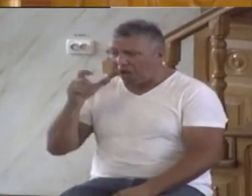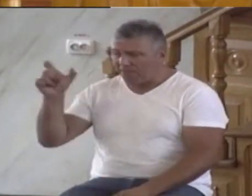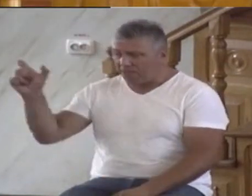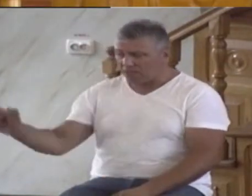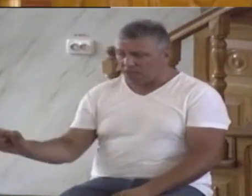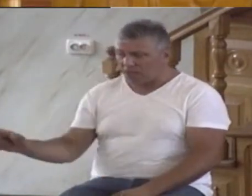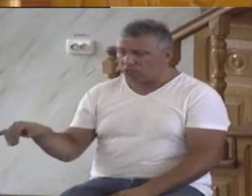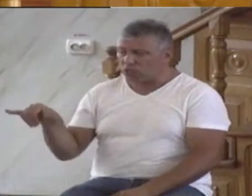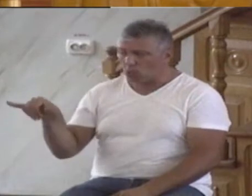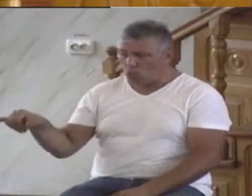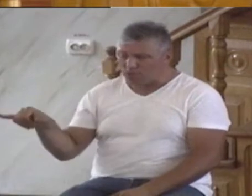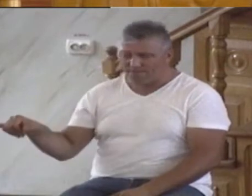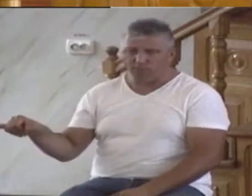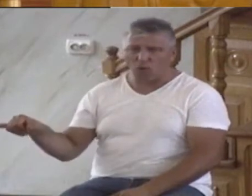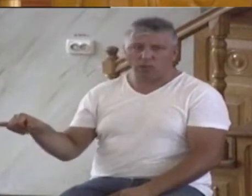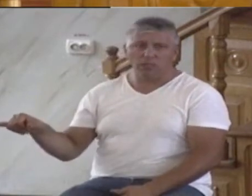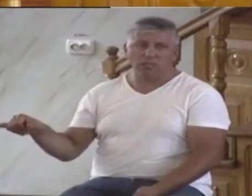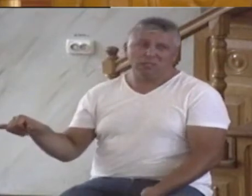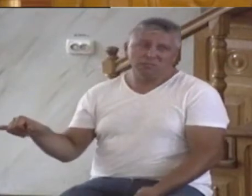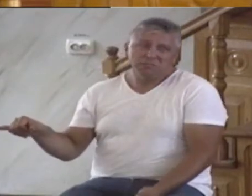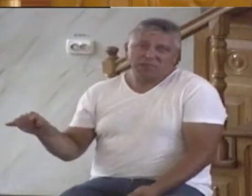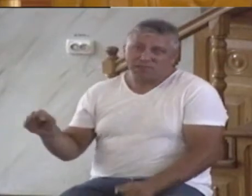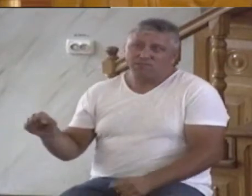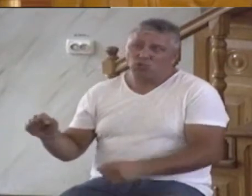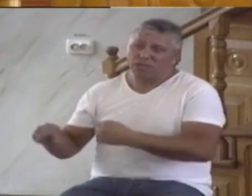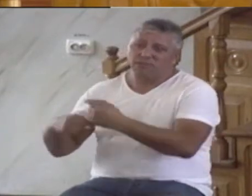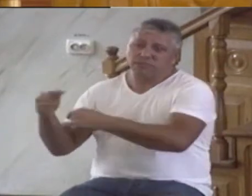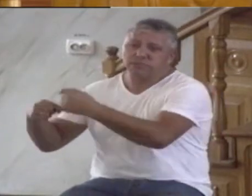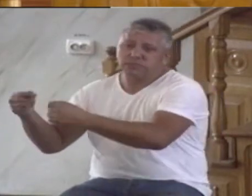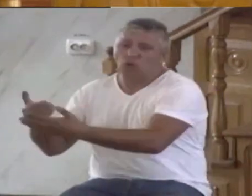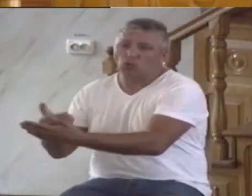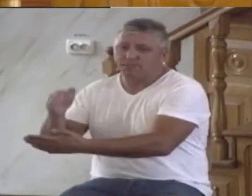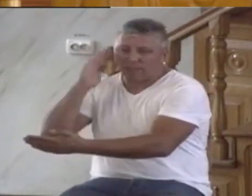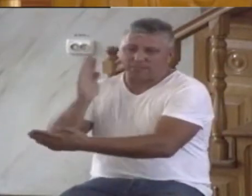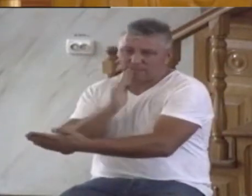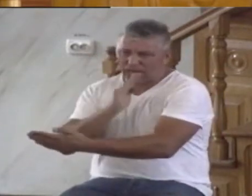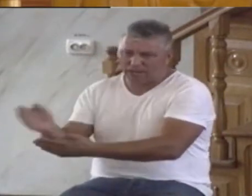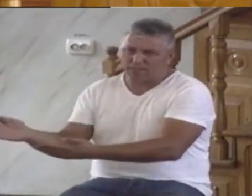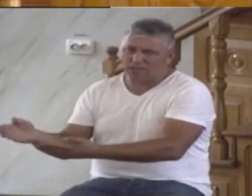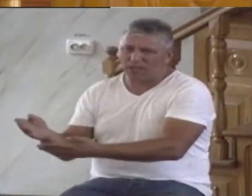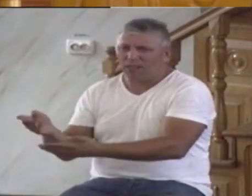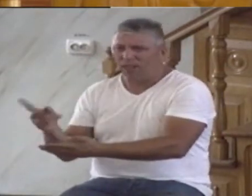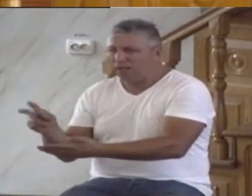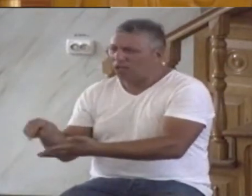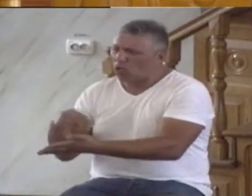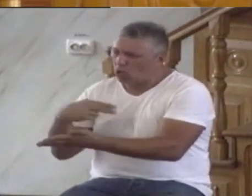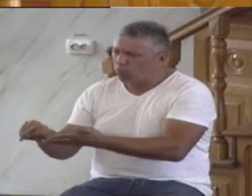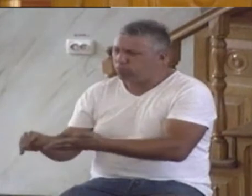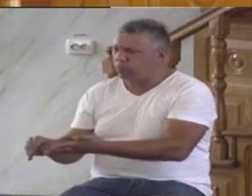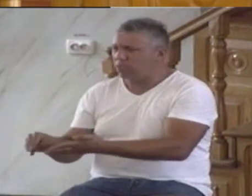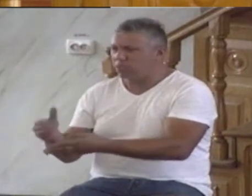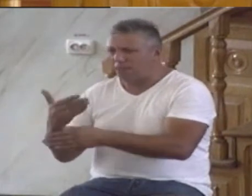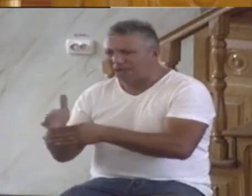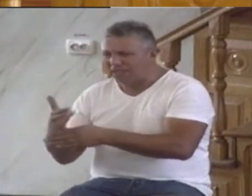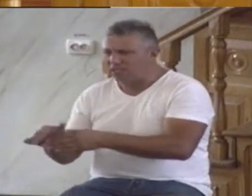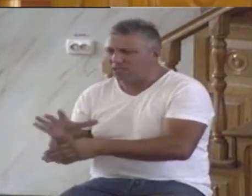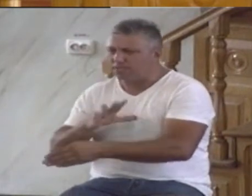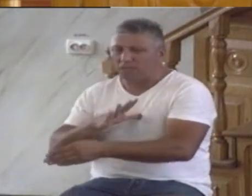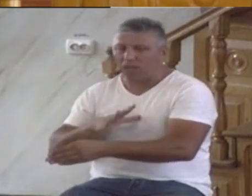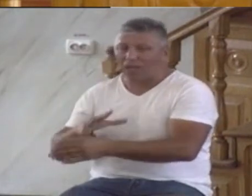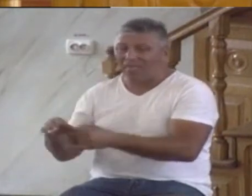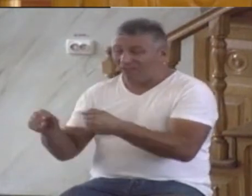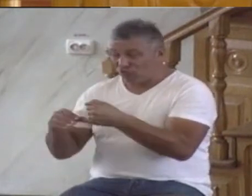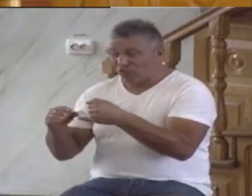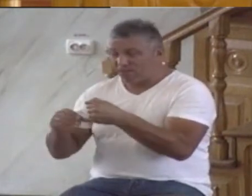большой, я не знаю, по наследству от родителей. Он ему достался или он приобрел его когда-то в кредит. И